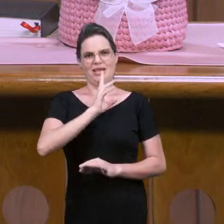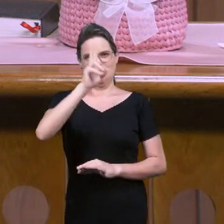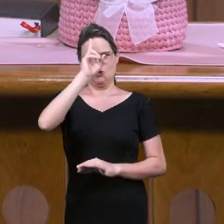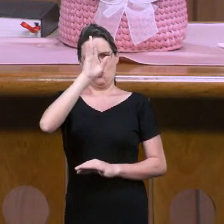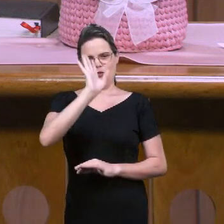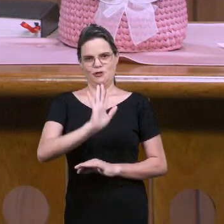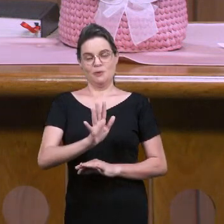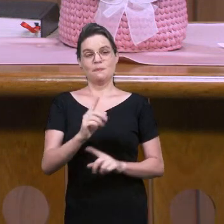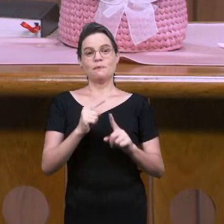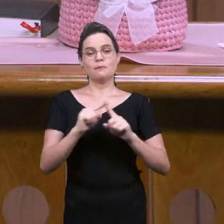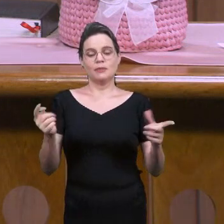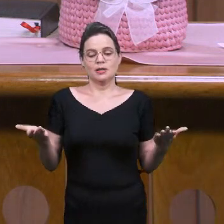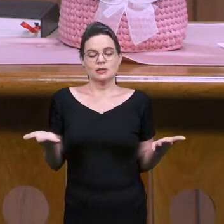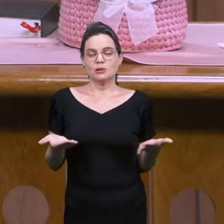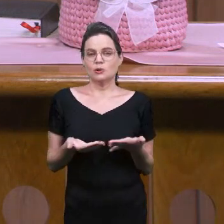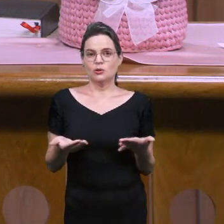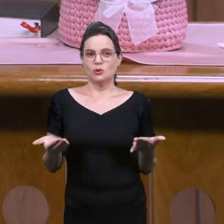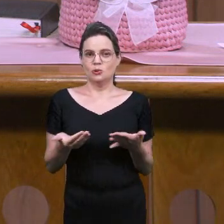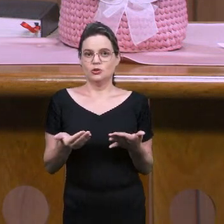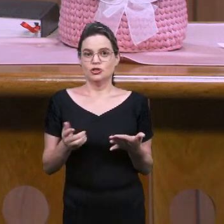connaissons. Aujourd'hui,